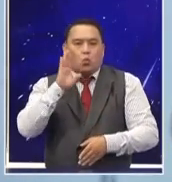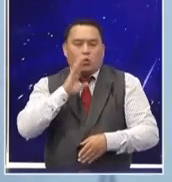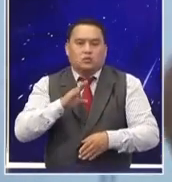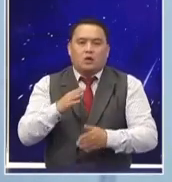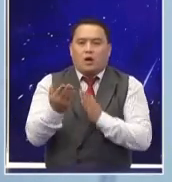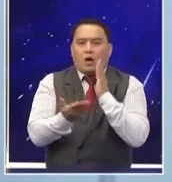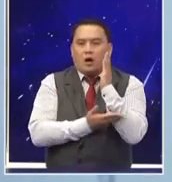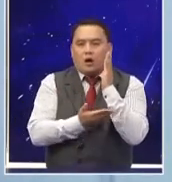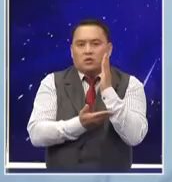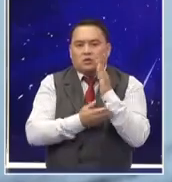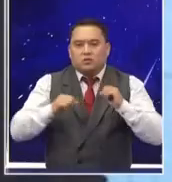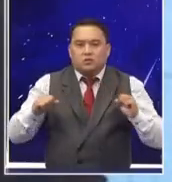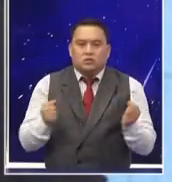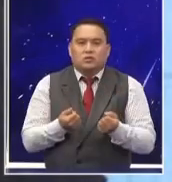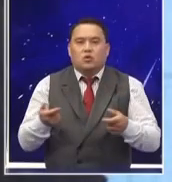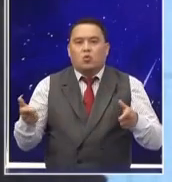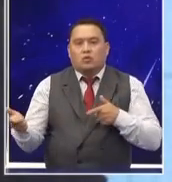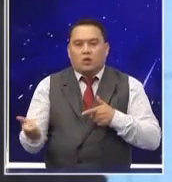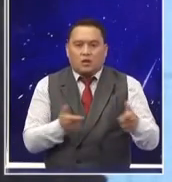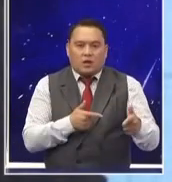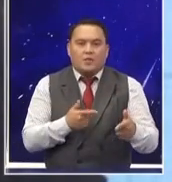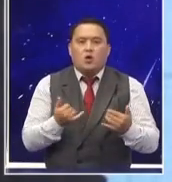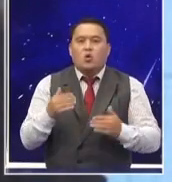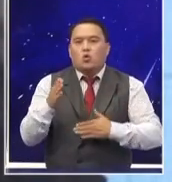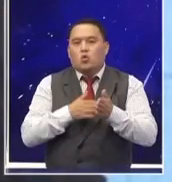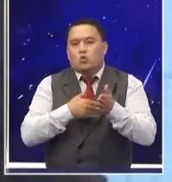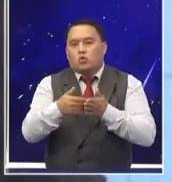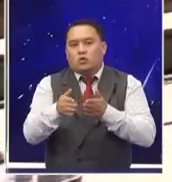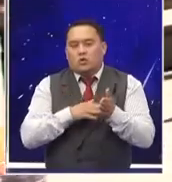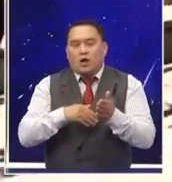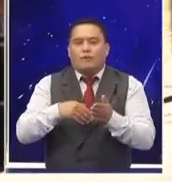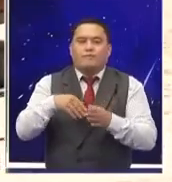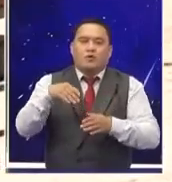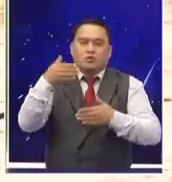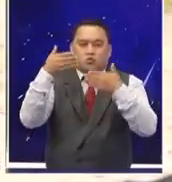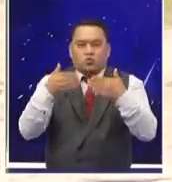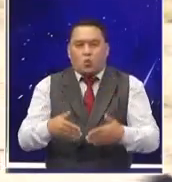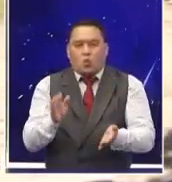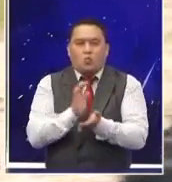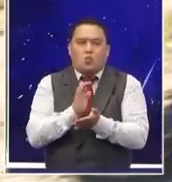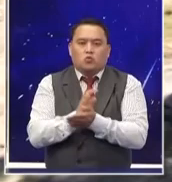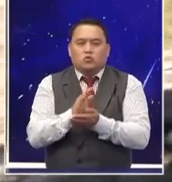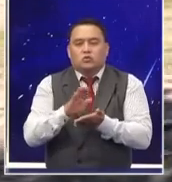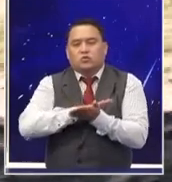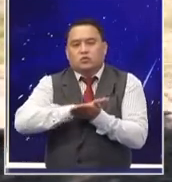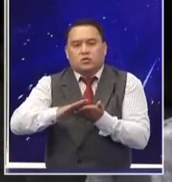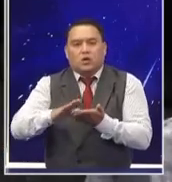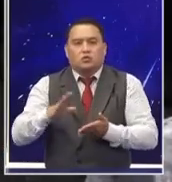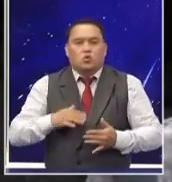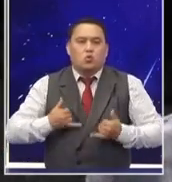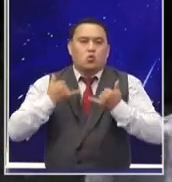Ағаш кесіп, қыстық отыннан дайындады. Үй қабырғасын әктеп, қоршауын сырлады, қоқсын шығарды. Осылайша қарт тұрғынға